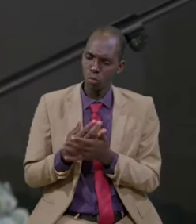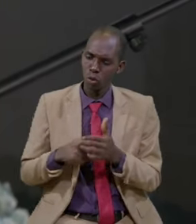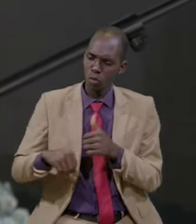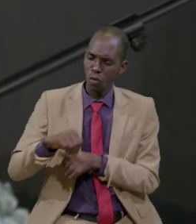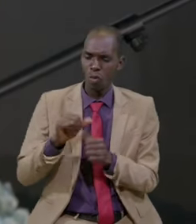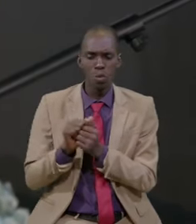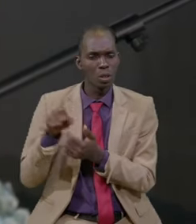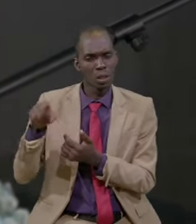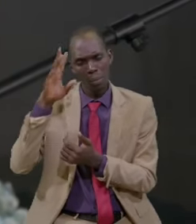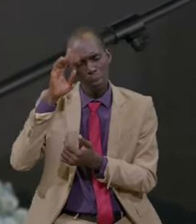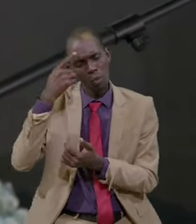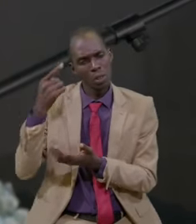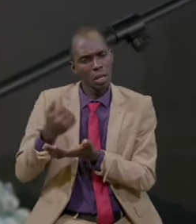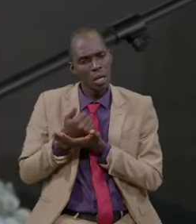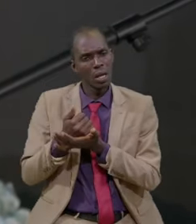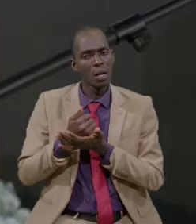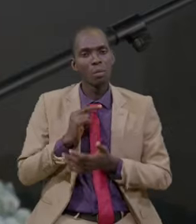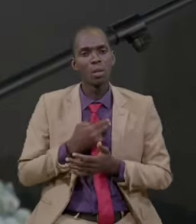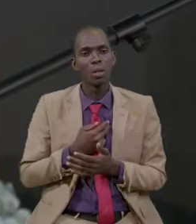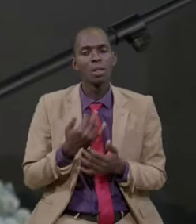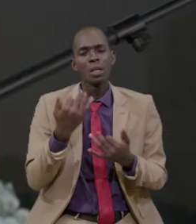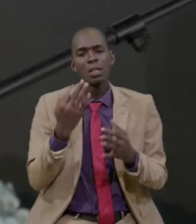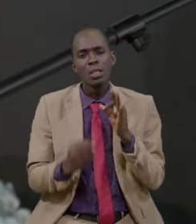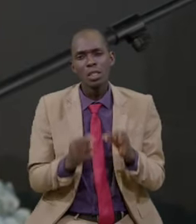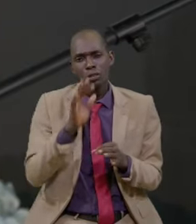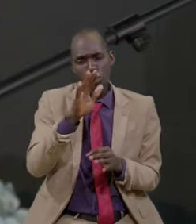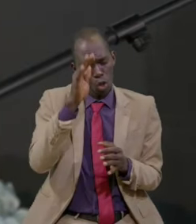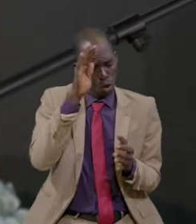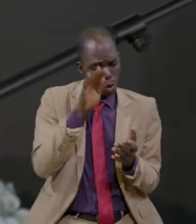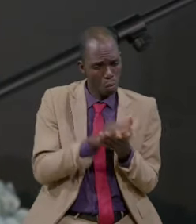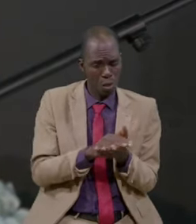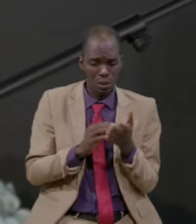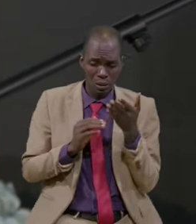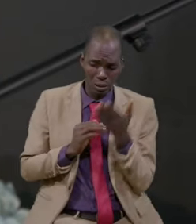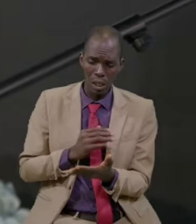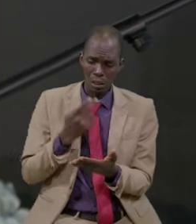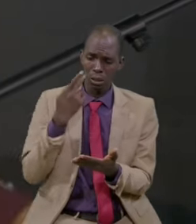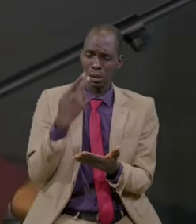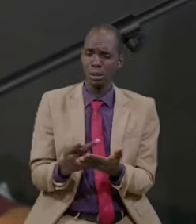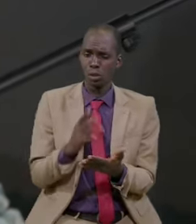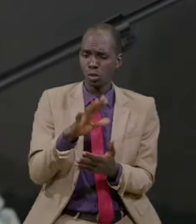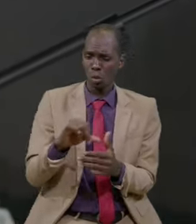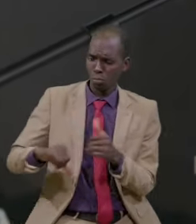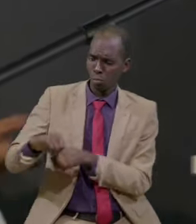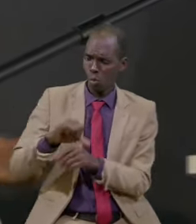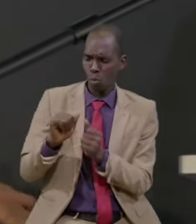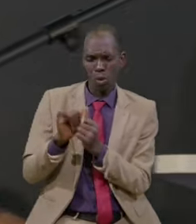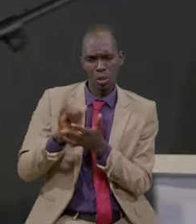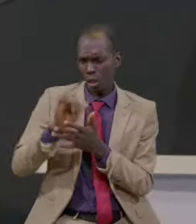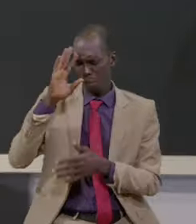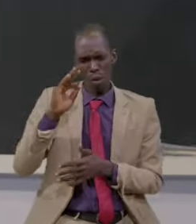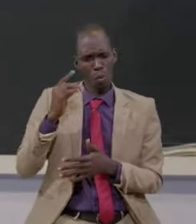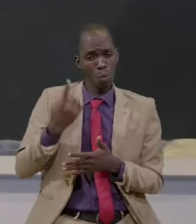content. Et si ton mari voit ce type de communion, ton mari va se dire, quoi? C'est ce que toi tu